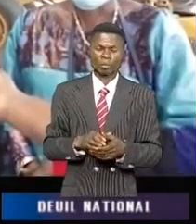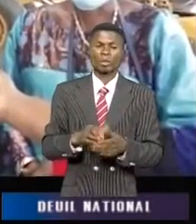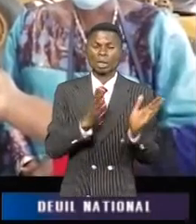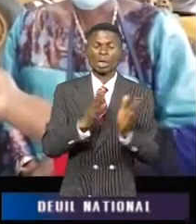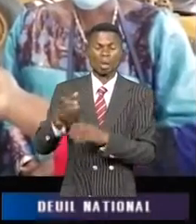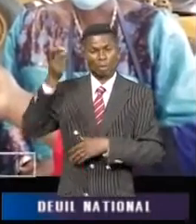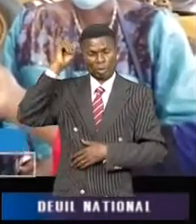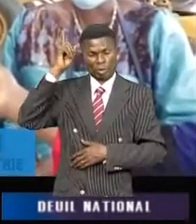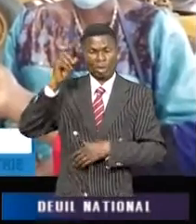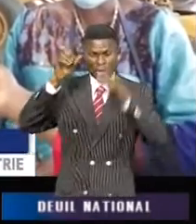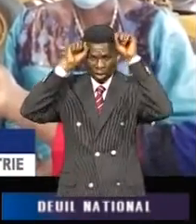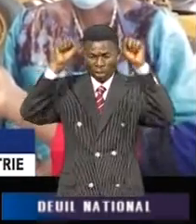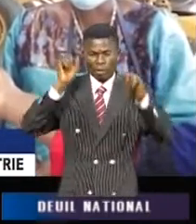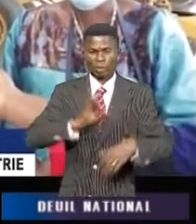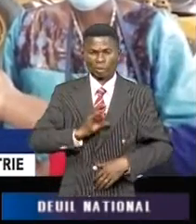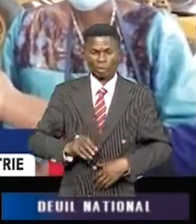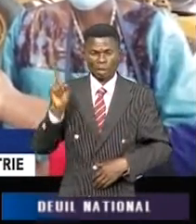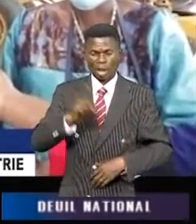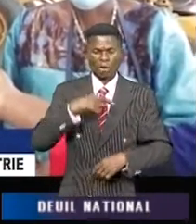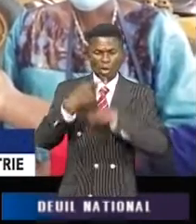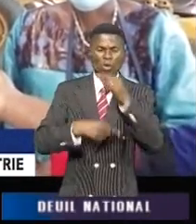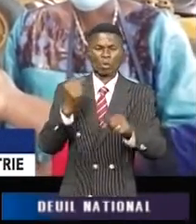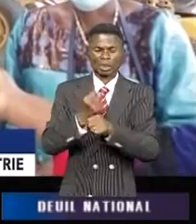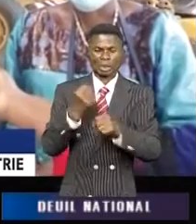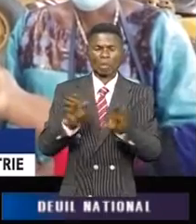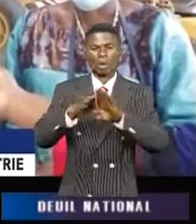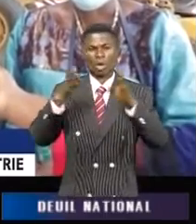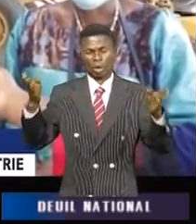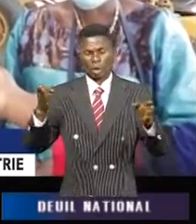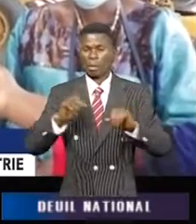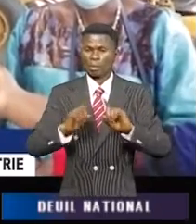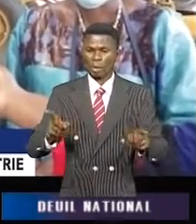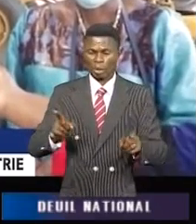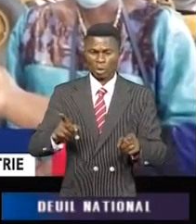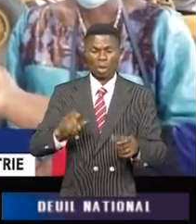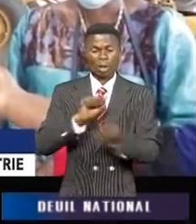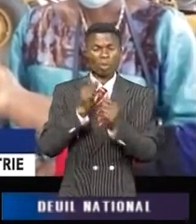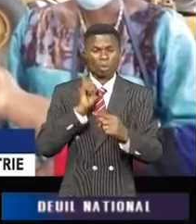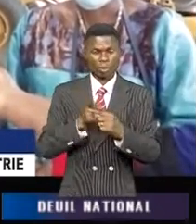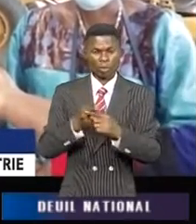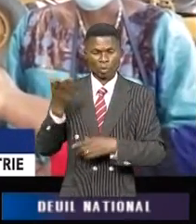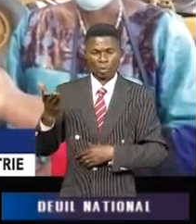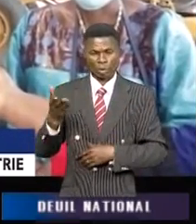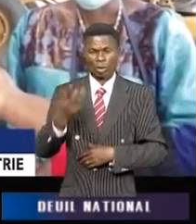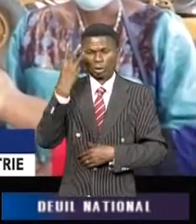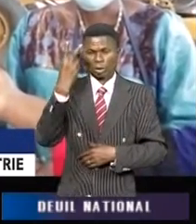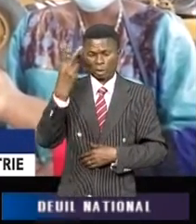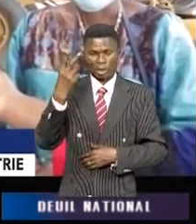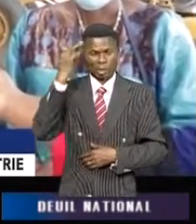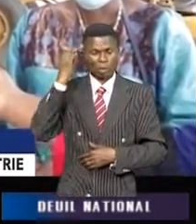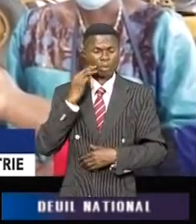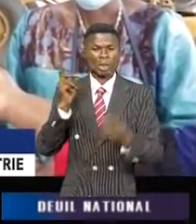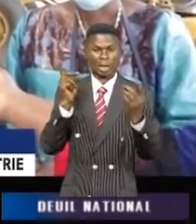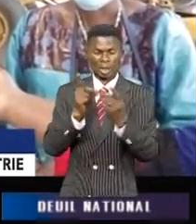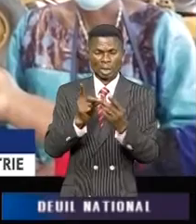que le chef de l'État puisse venir lancer les travaux, mais étant donné qu'il y avait cette difficulté, il fallait que les deux ministres puissent se rencontrer. C'était